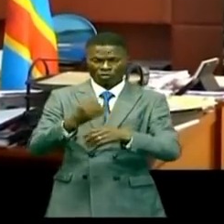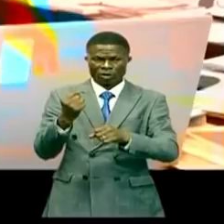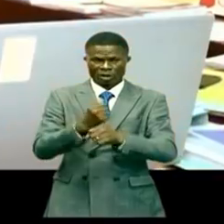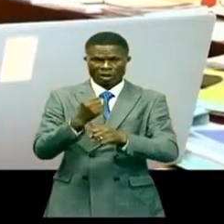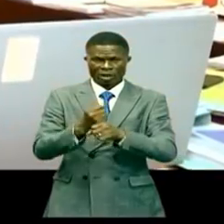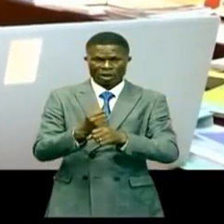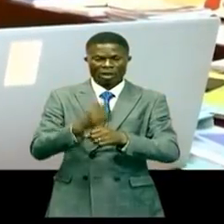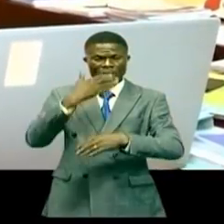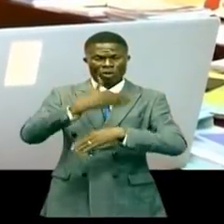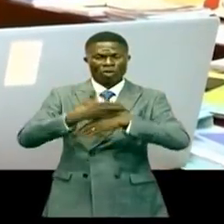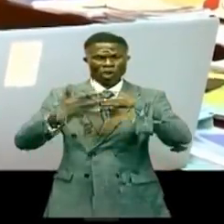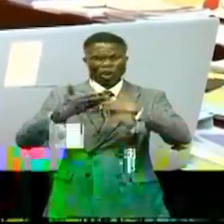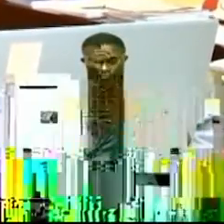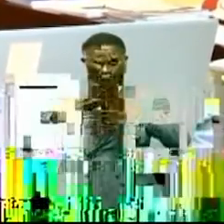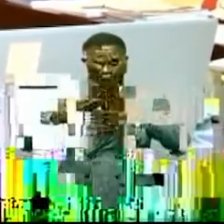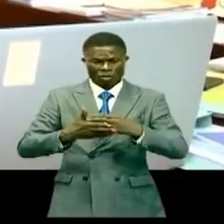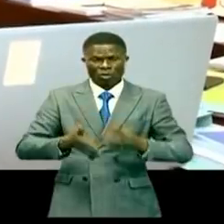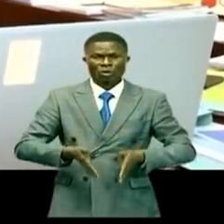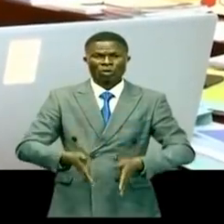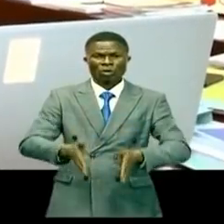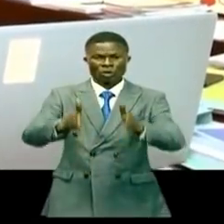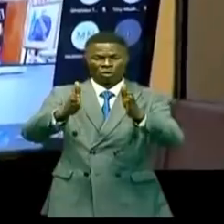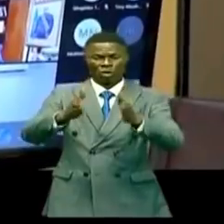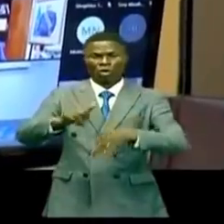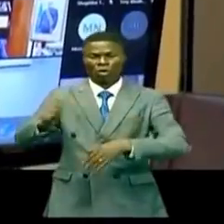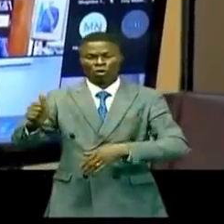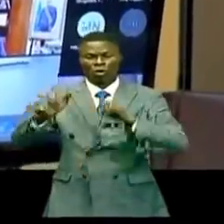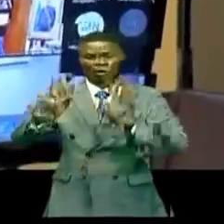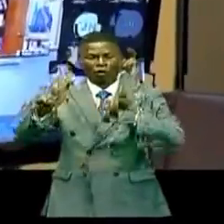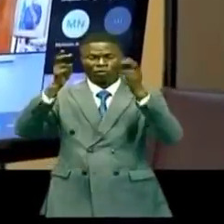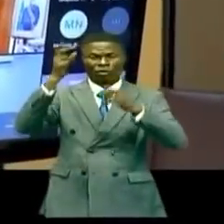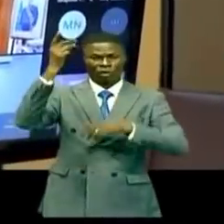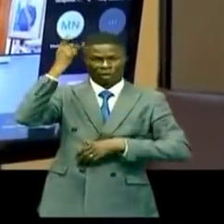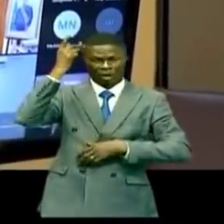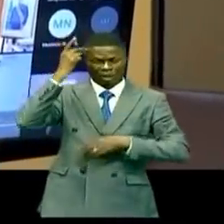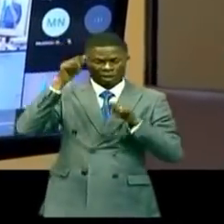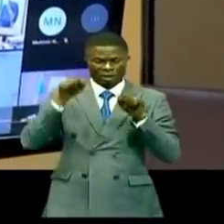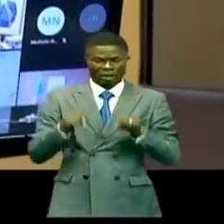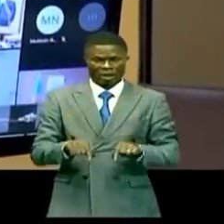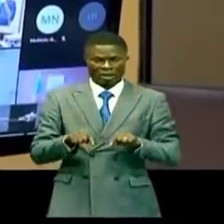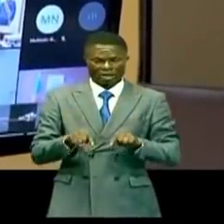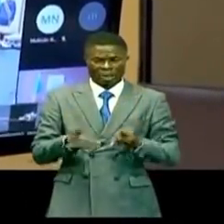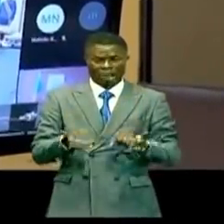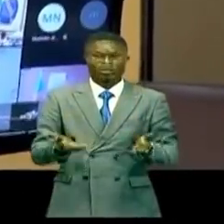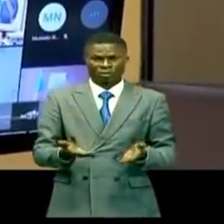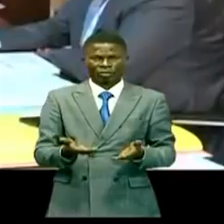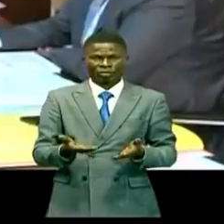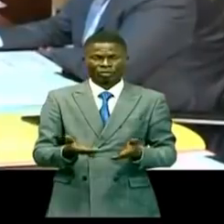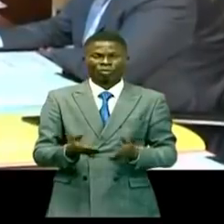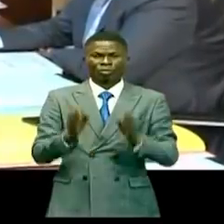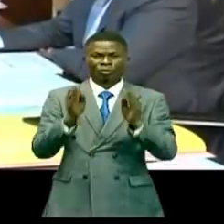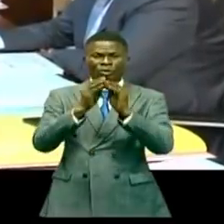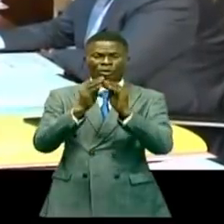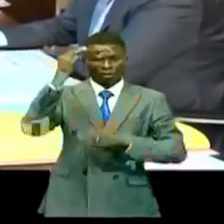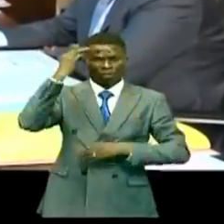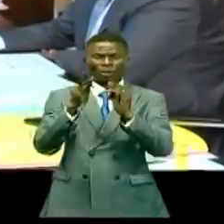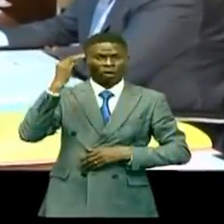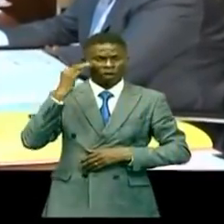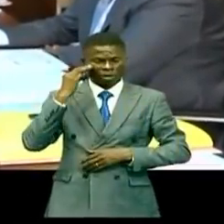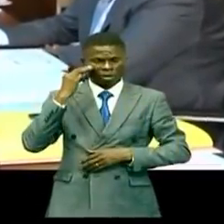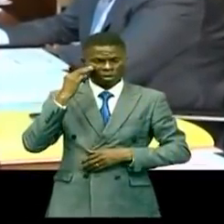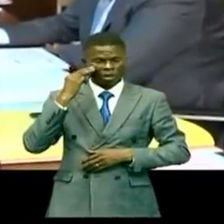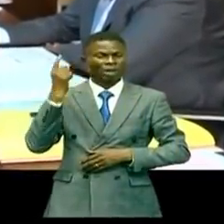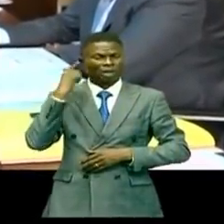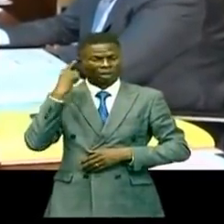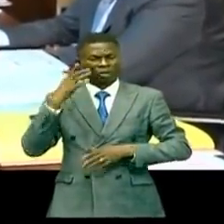la réhabilitation et la construction des certains axes routiers dans la ville-province de Kinshasa. Le Conseil de ministres a pris